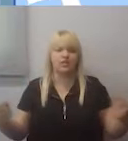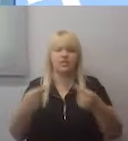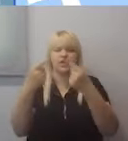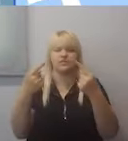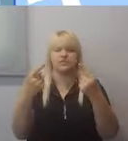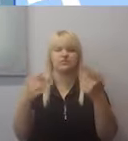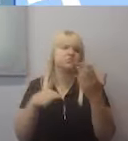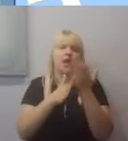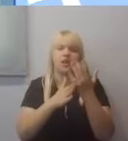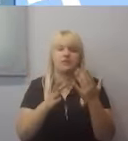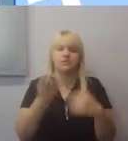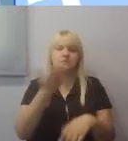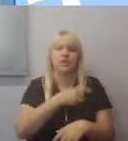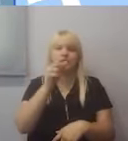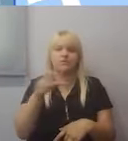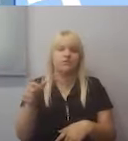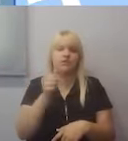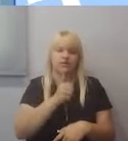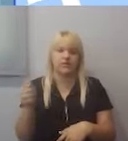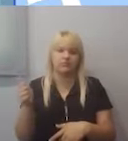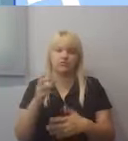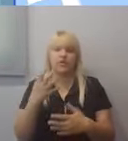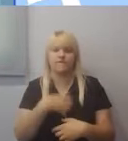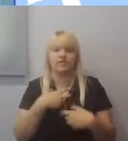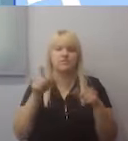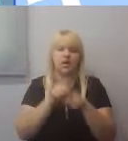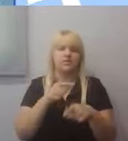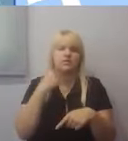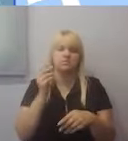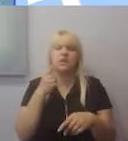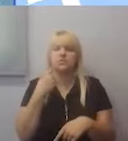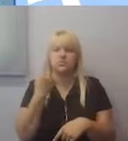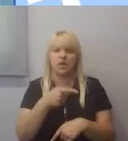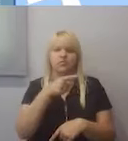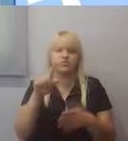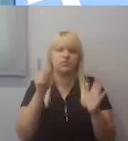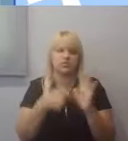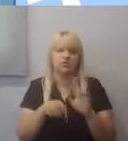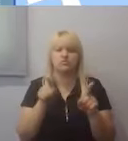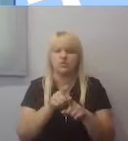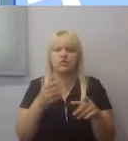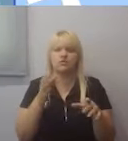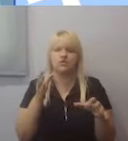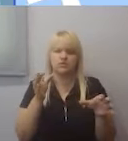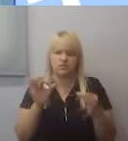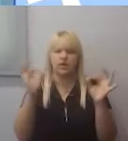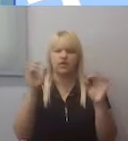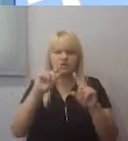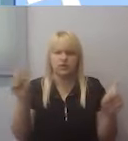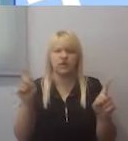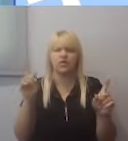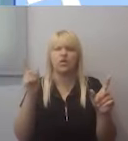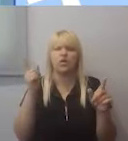iedzīvotājiem ar īpašām vajadzībām to arī gribu minēt ka tas jautājums mums viennozīmīgi rūp un tāpēc arī visus